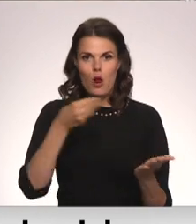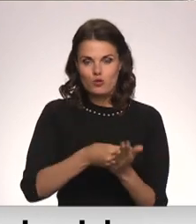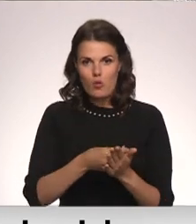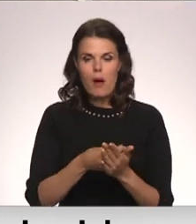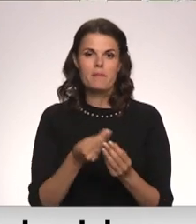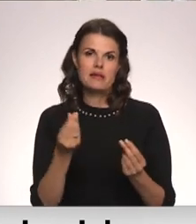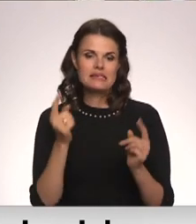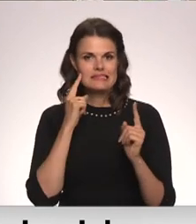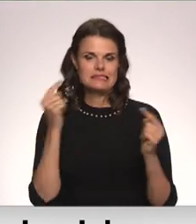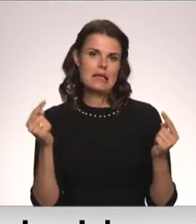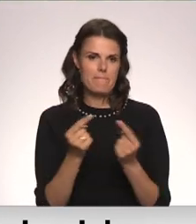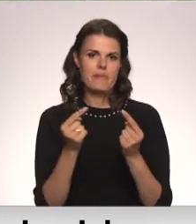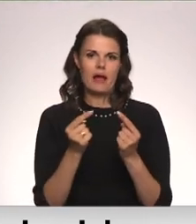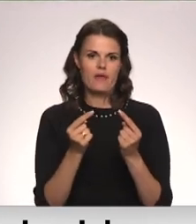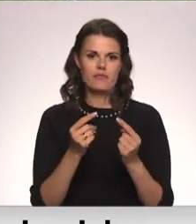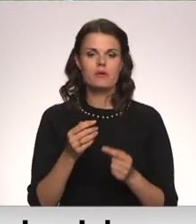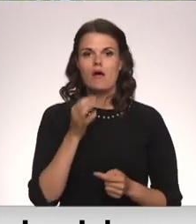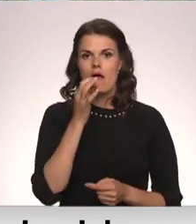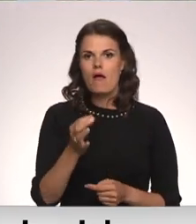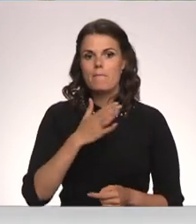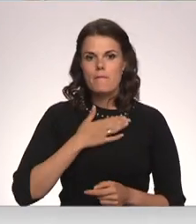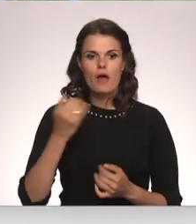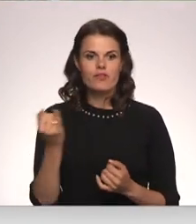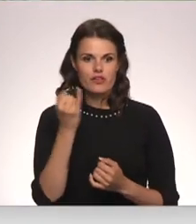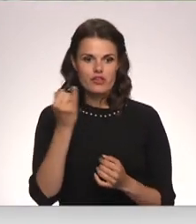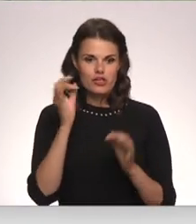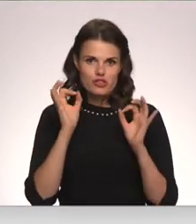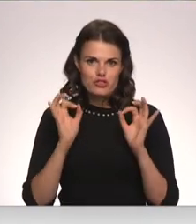samaksu, jā, saprātīgu. Nu, man interesē tieši